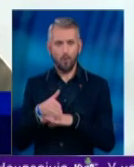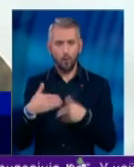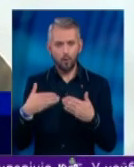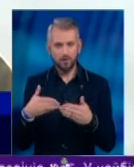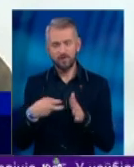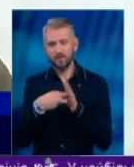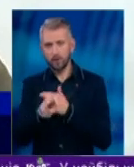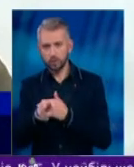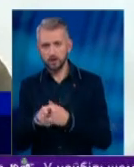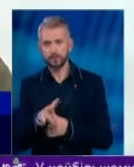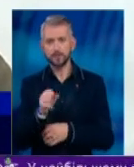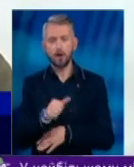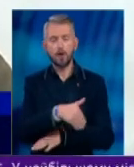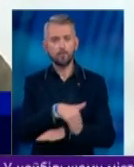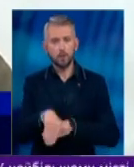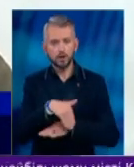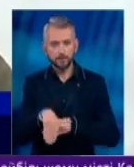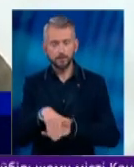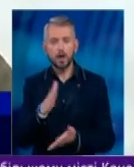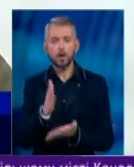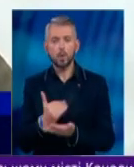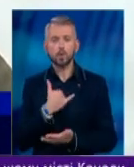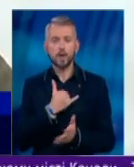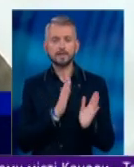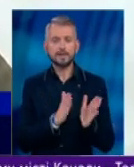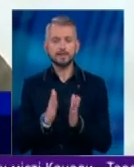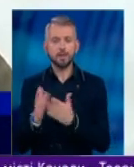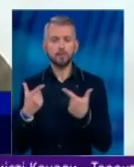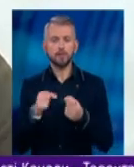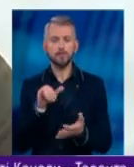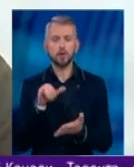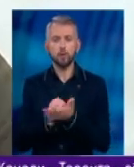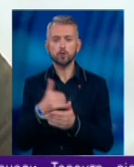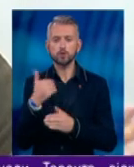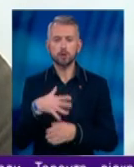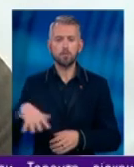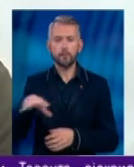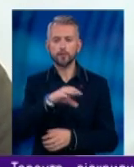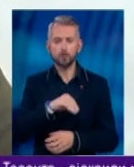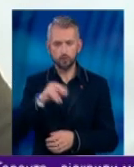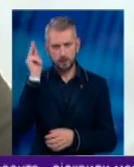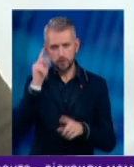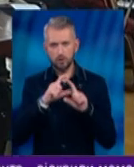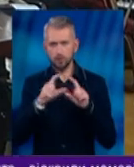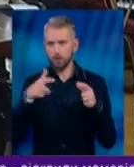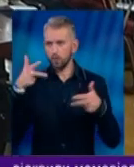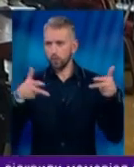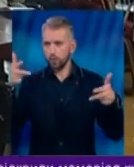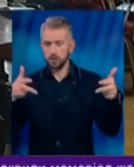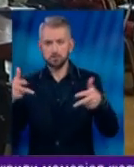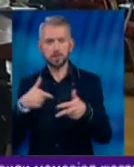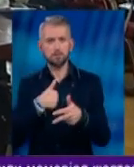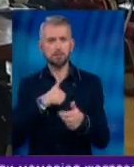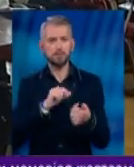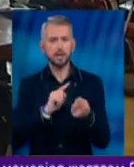виході на вулиці. А є у нас системи, де встановлені уже по всьому навчальному закладу. Ми